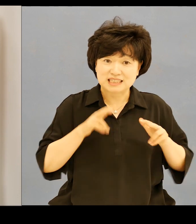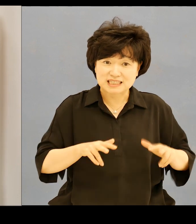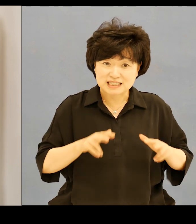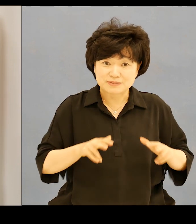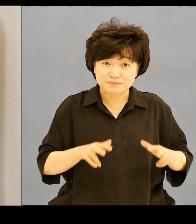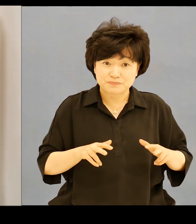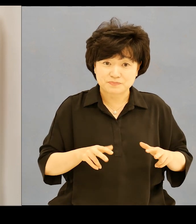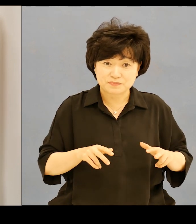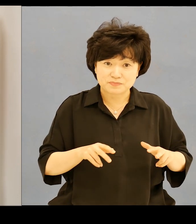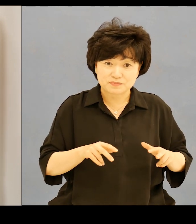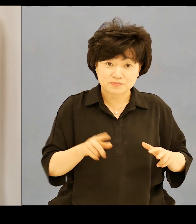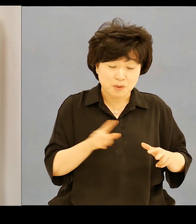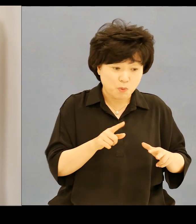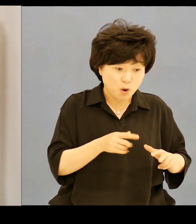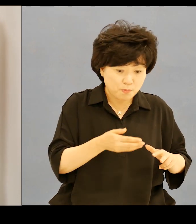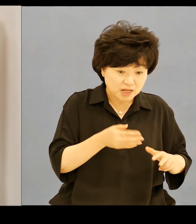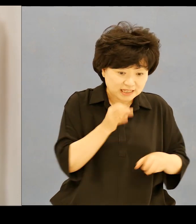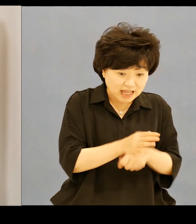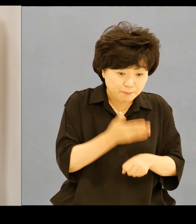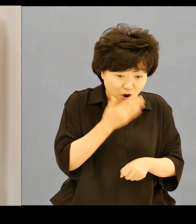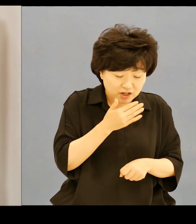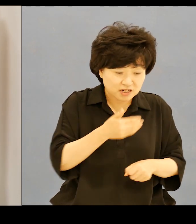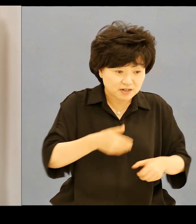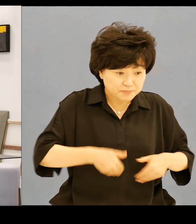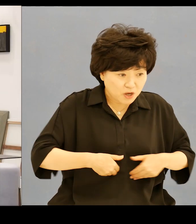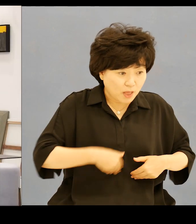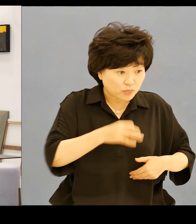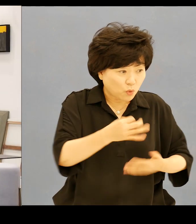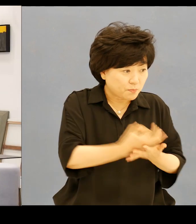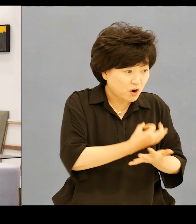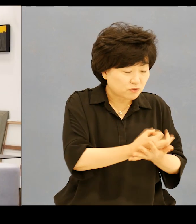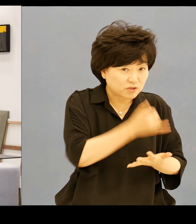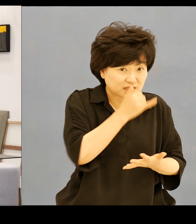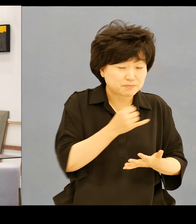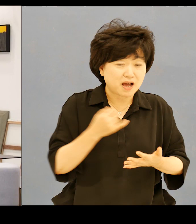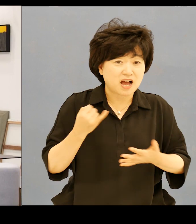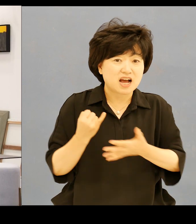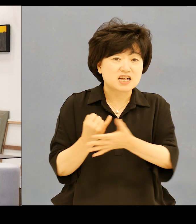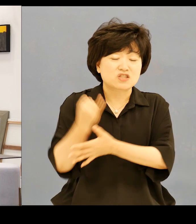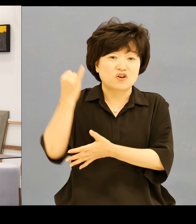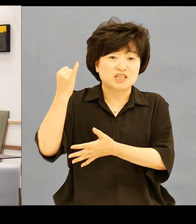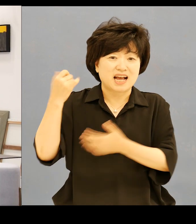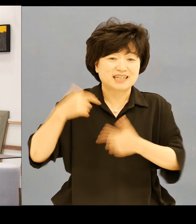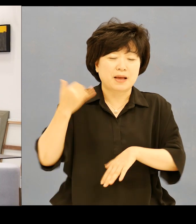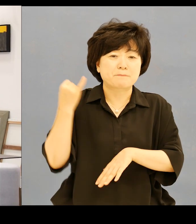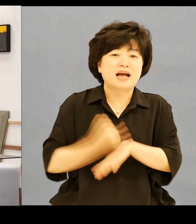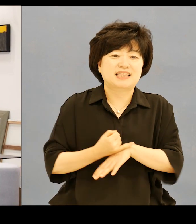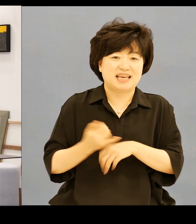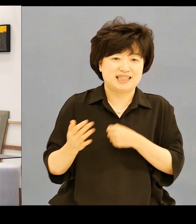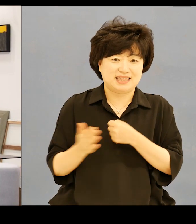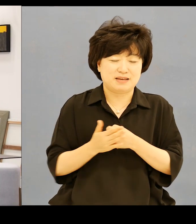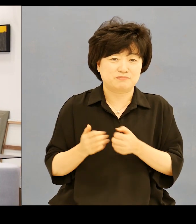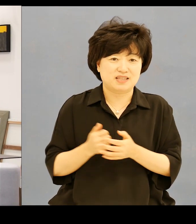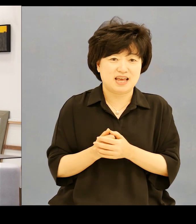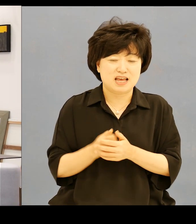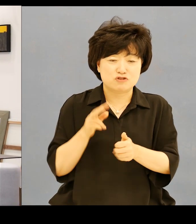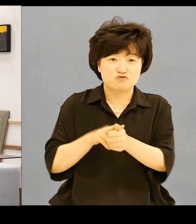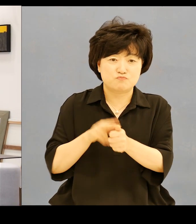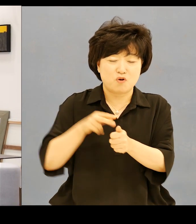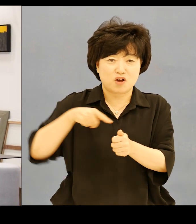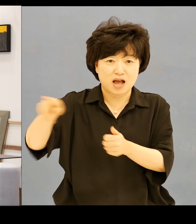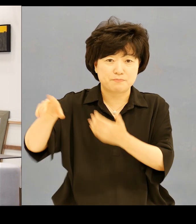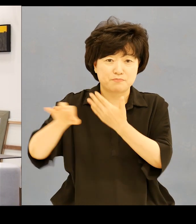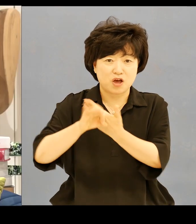제가 이제 뭘 사 먹을 수 있는 돈을 벌지만은 큰 언니가 항상 제가 막내니까